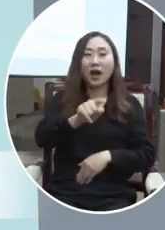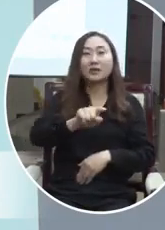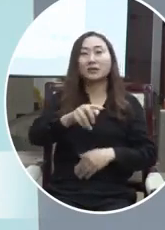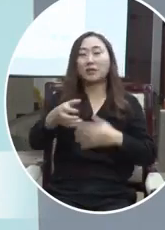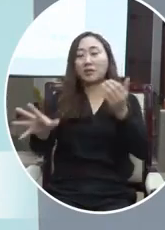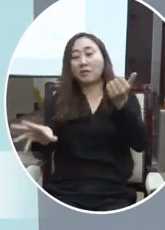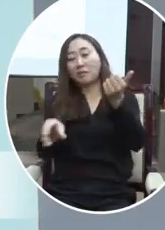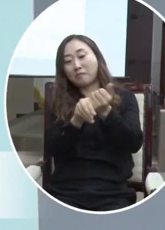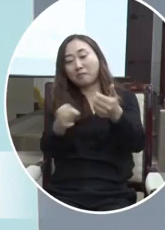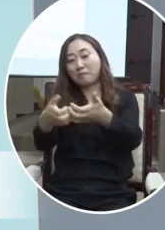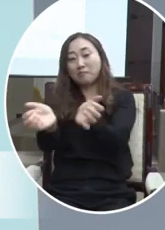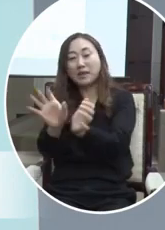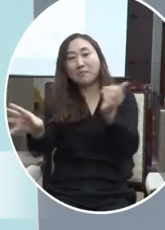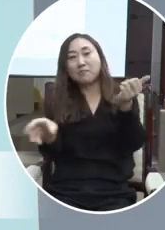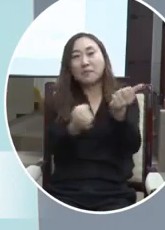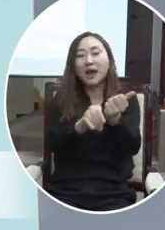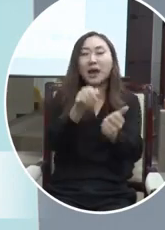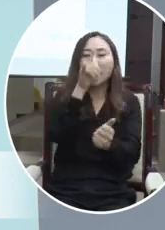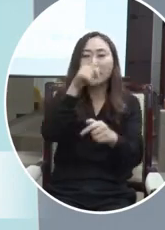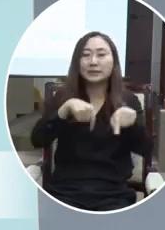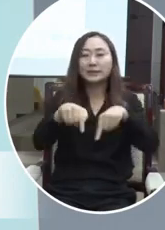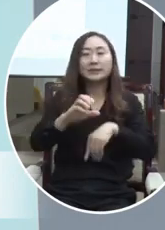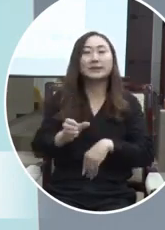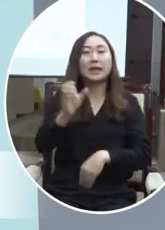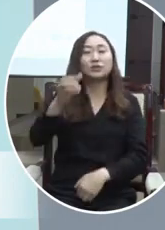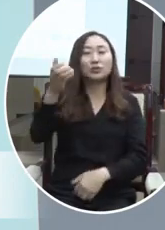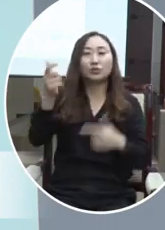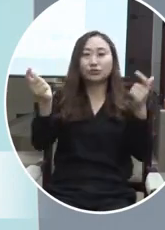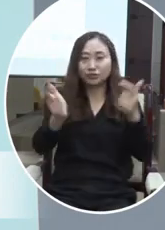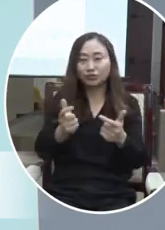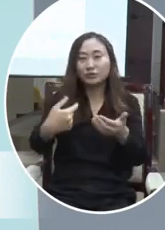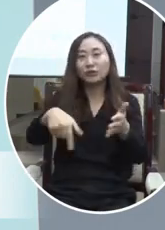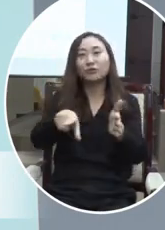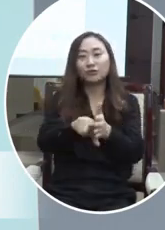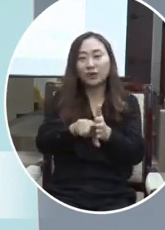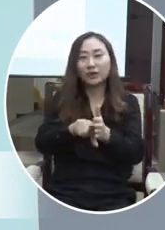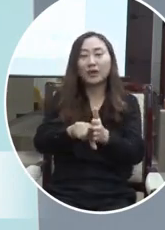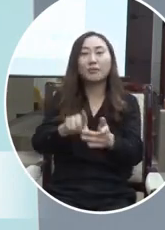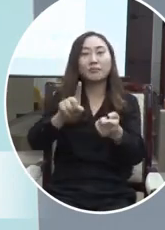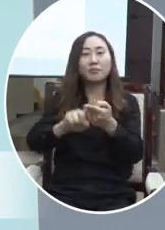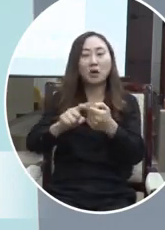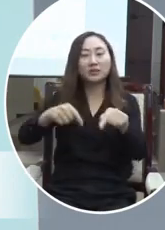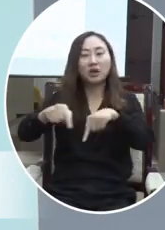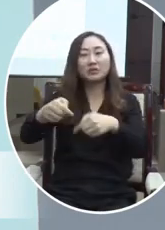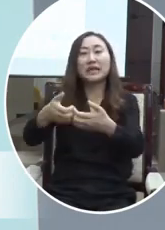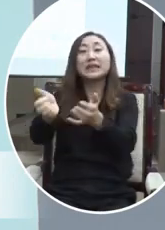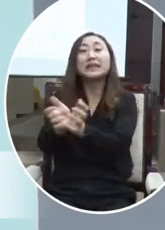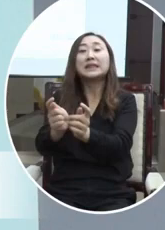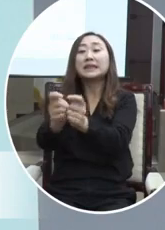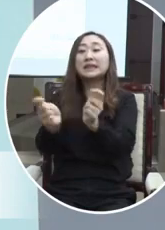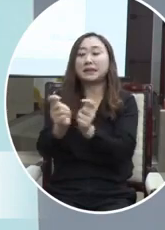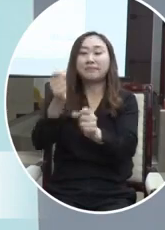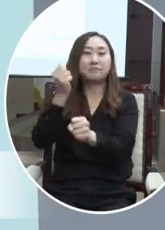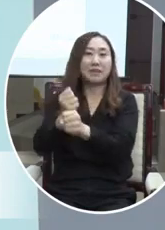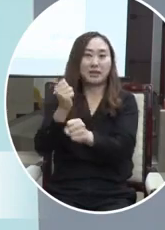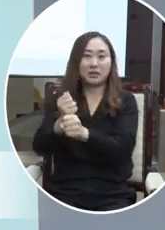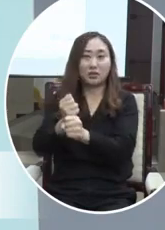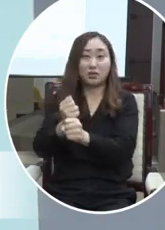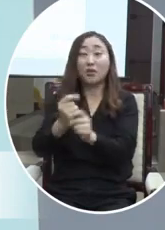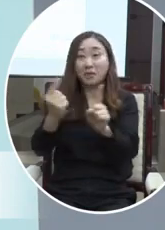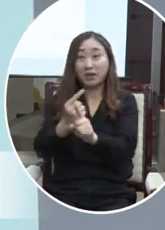녹색환경과를 탄소중립추진단으로 편입하고 탄소중립 정책을 총괄할 탄소중립정책팀을 신설하는 것으로